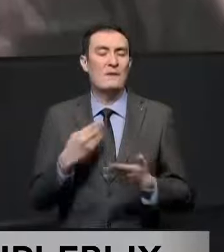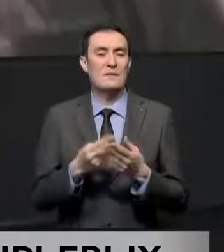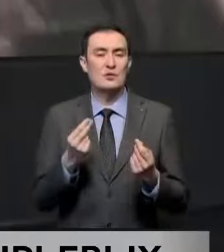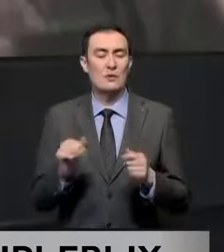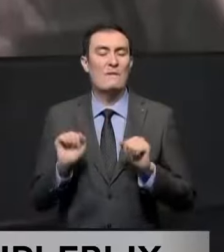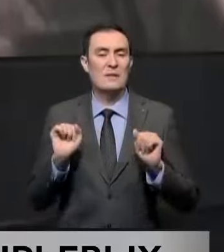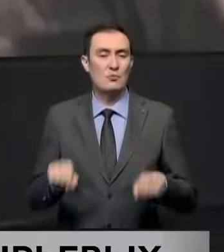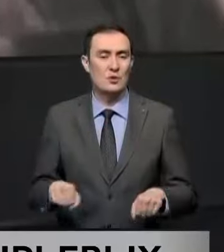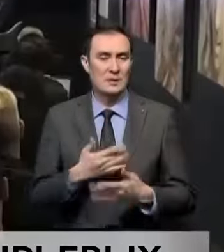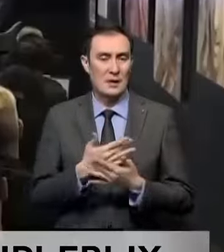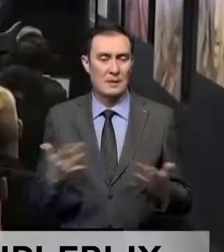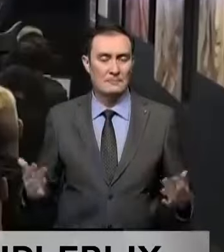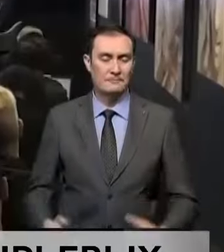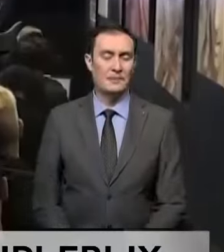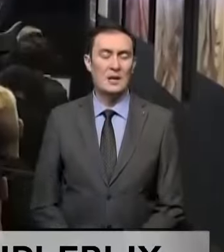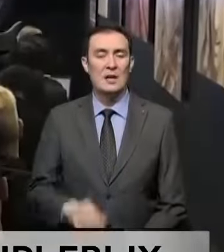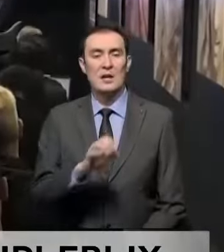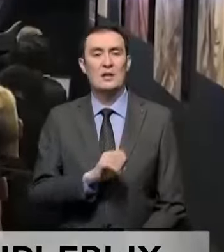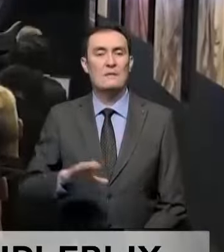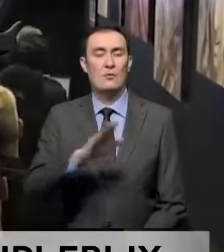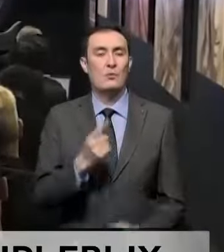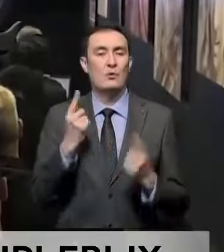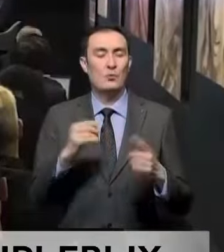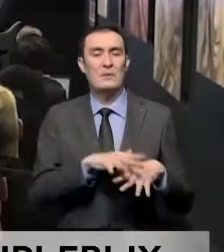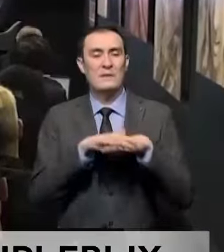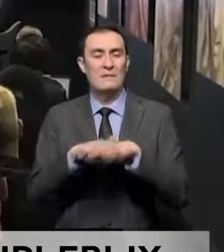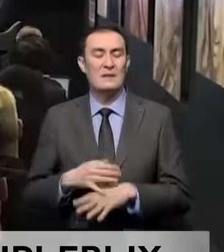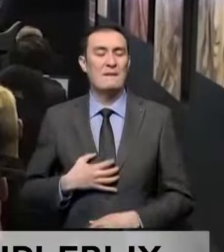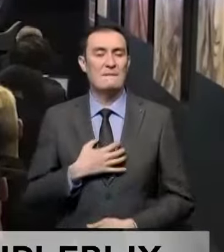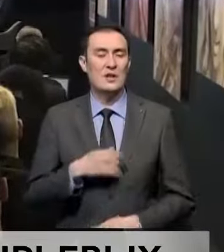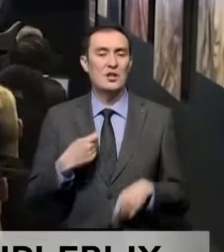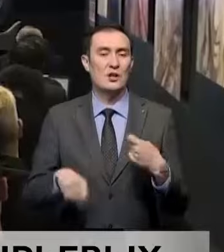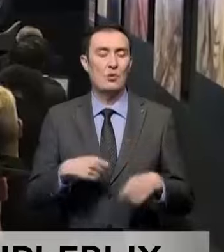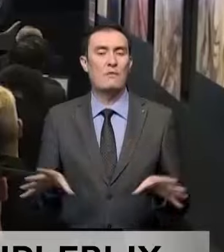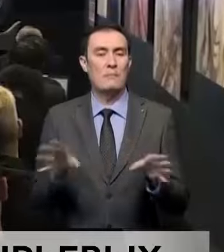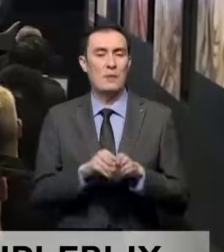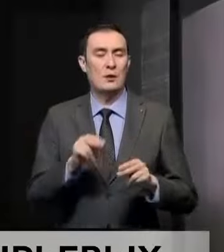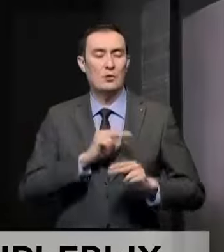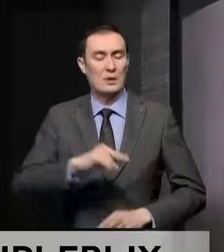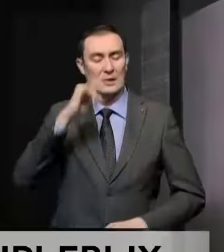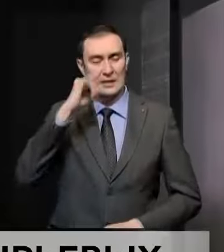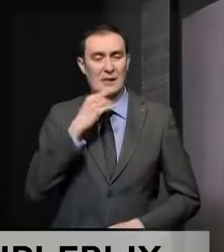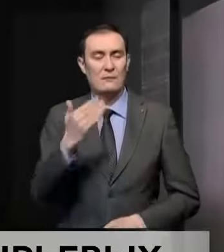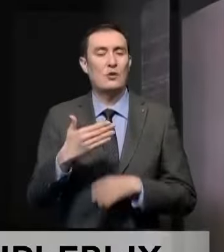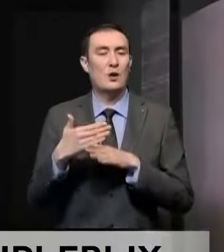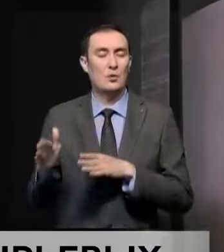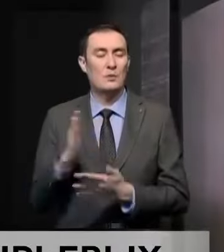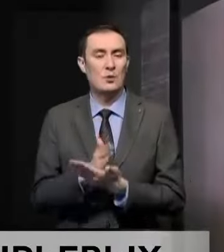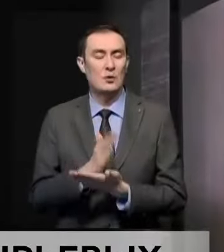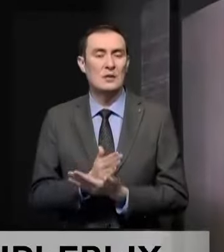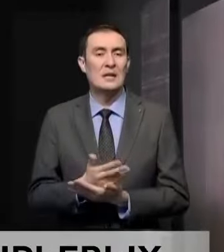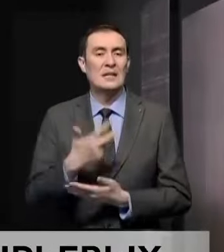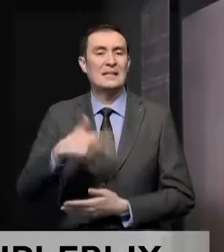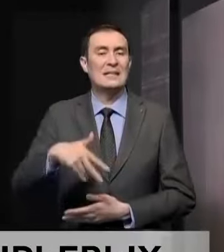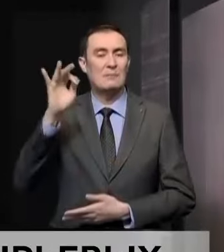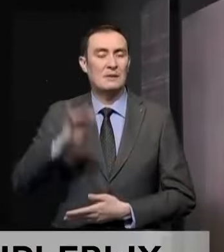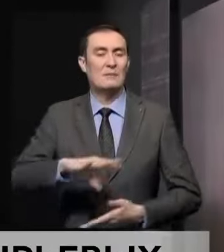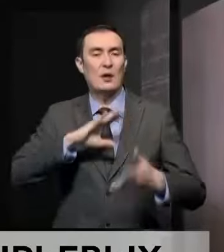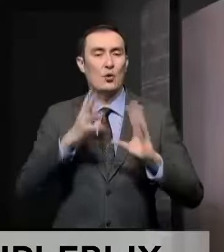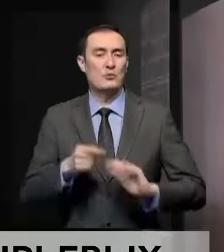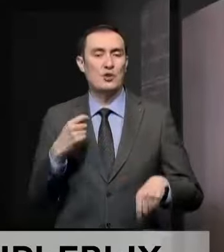инвестиционных возможностей. ЕС – самый крупный инвестор и самый важный торговый партнер Казахстана, на долю которого приходится треть